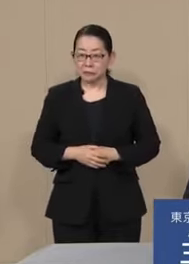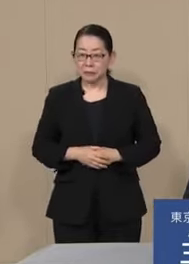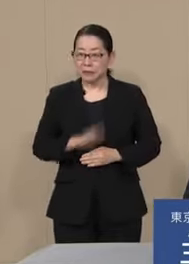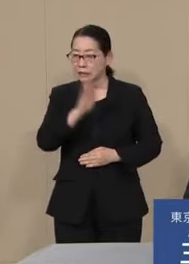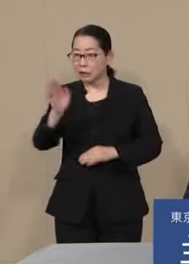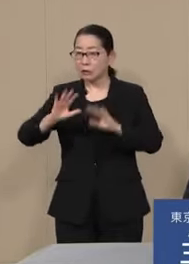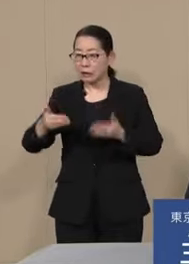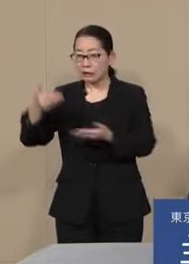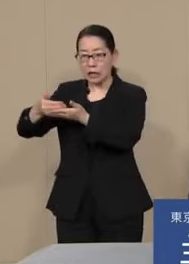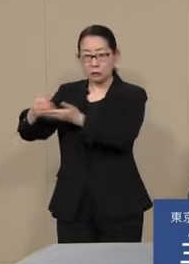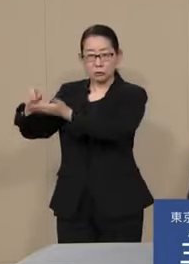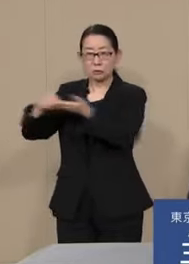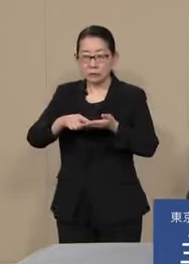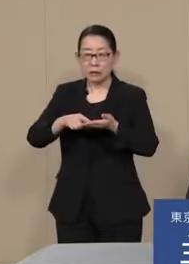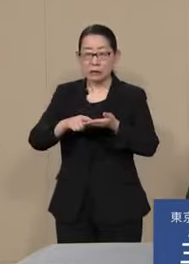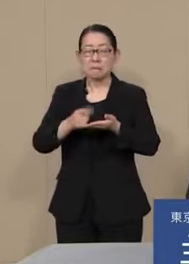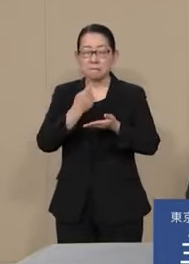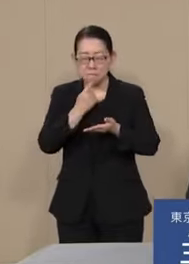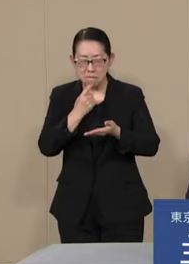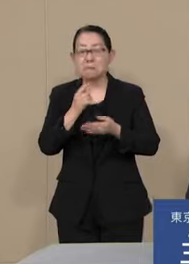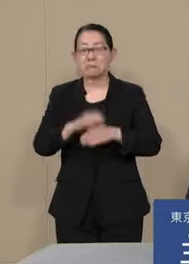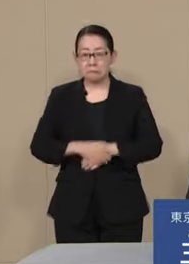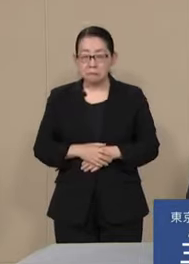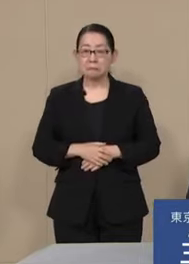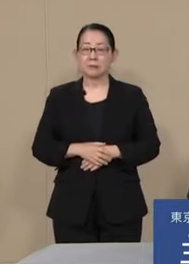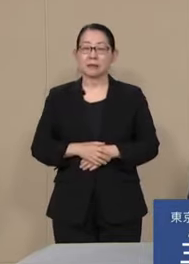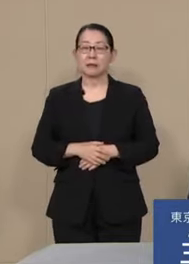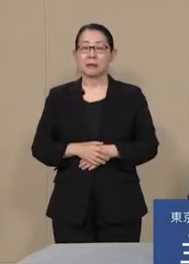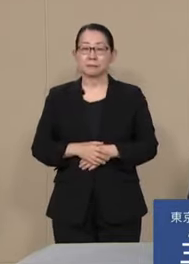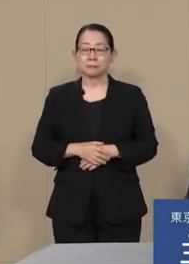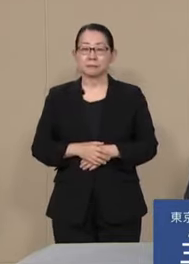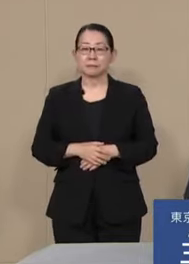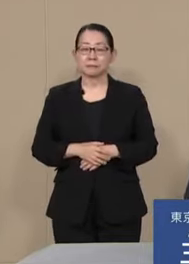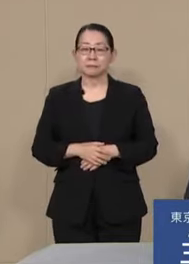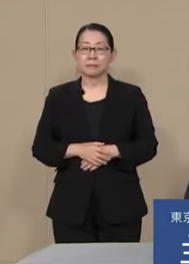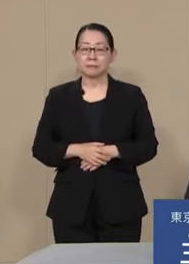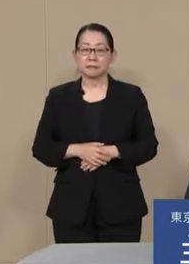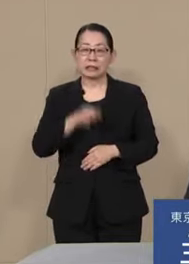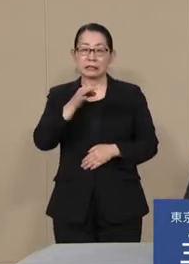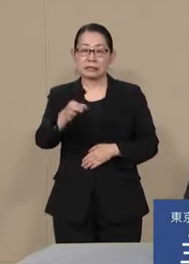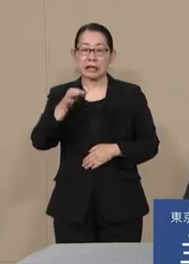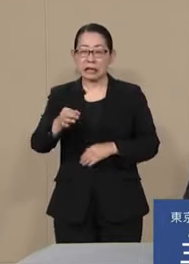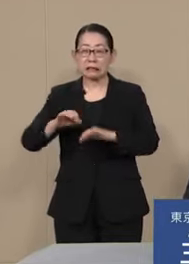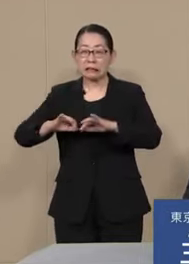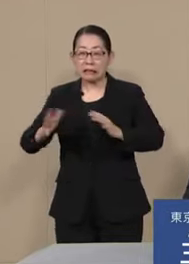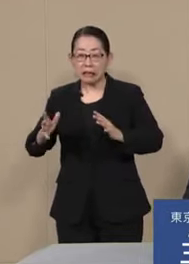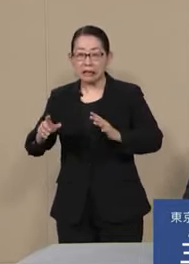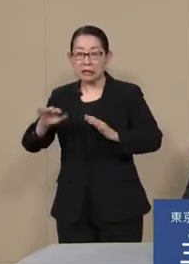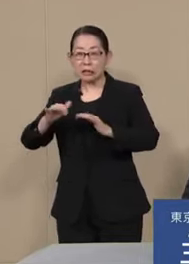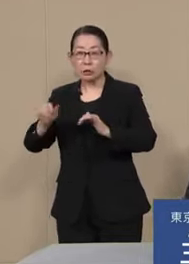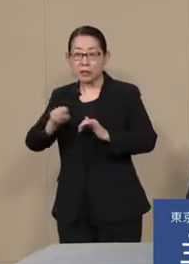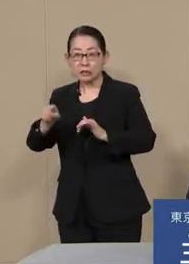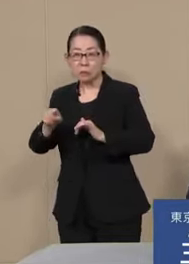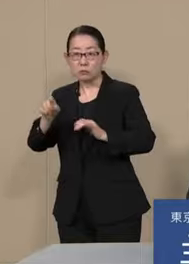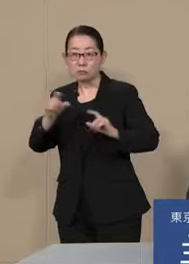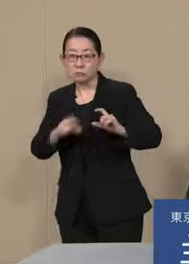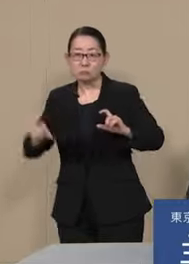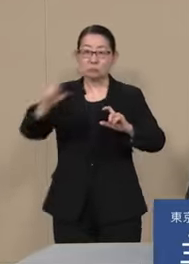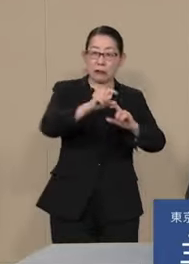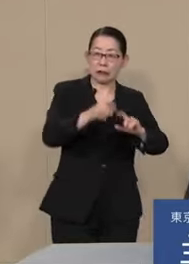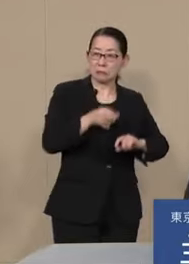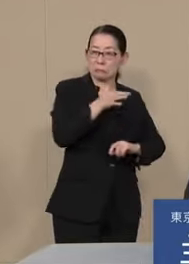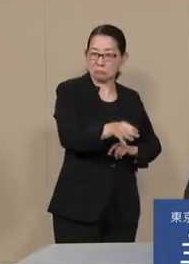NHKにこのまま試合するてることはアホらしいと思いませんか支払ってない人の分に負担させる人もらしいと思い